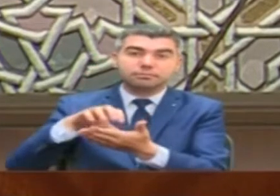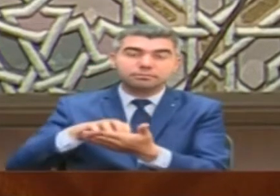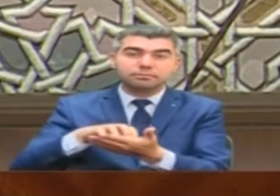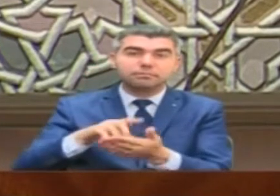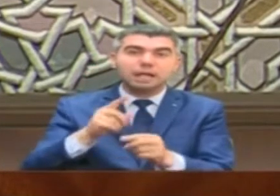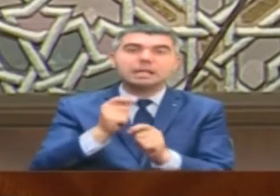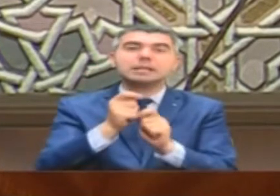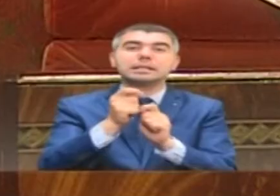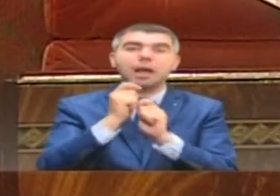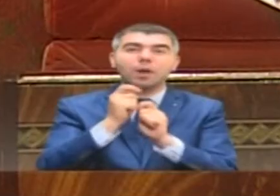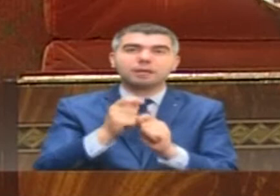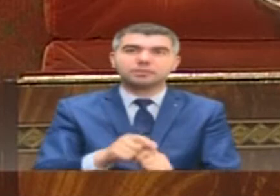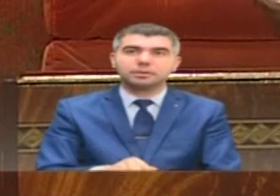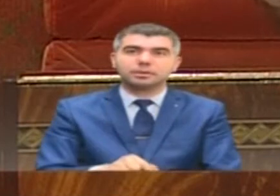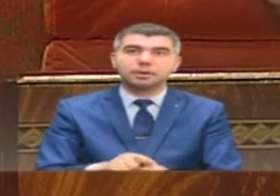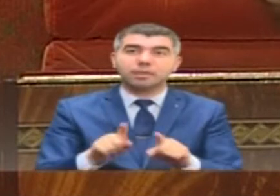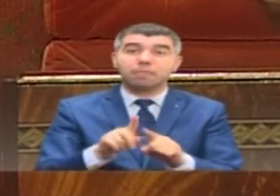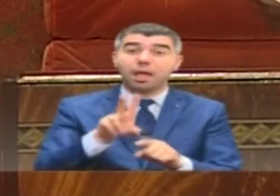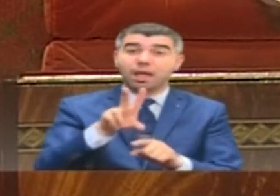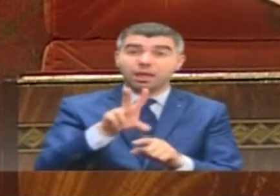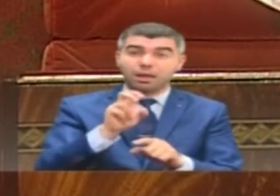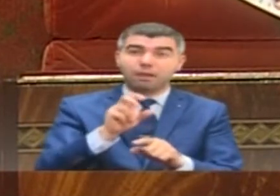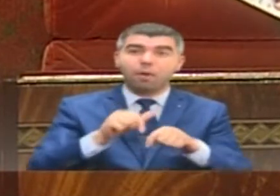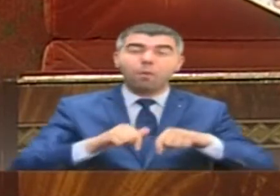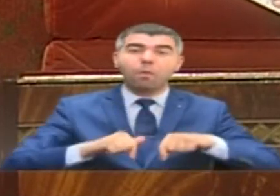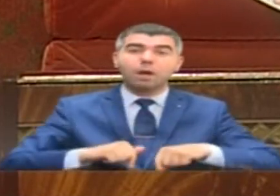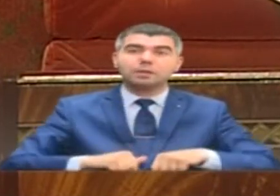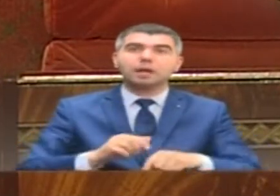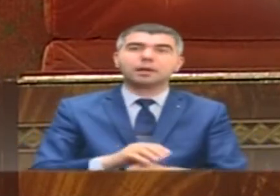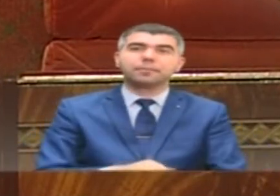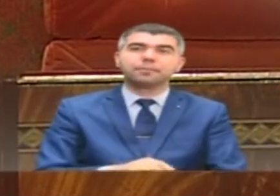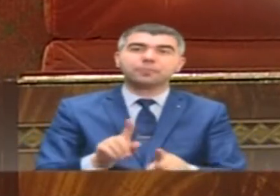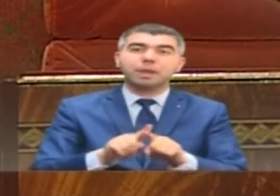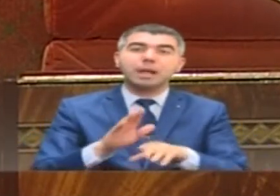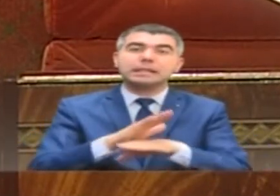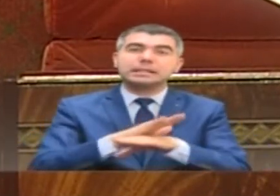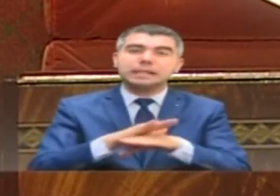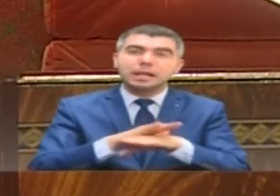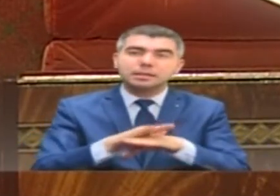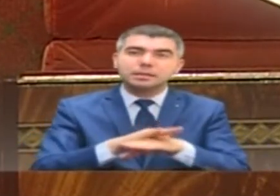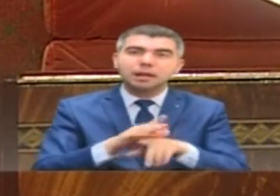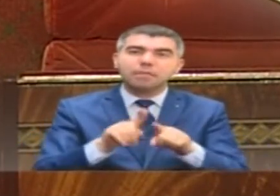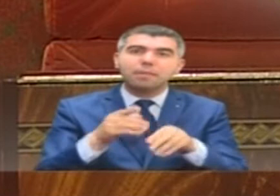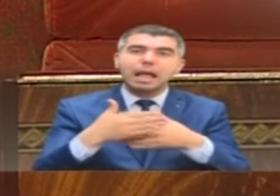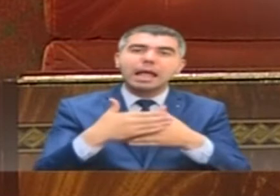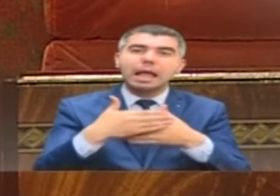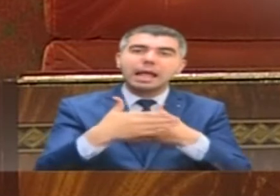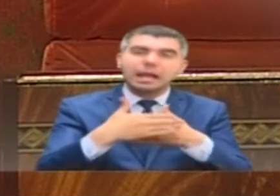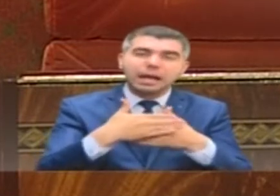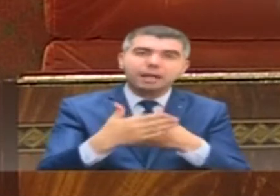تونات، المعروف أن الوزارة تعتمد سياسة تقريب المؤسسات